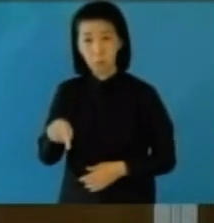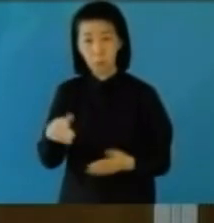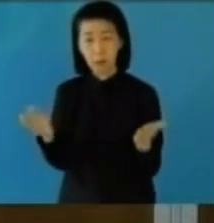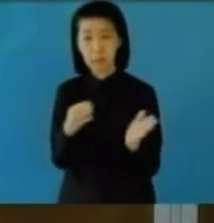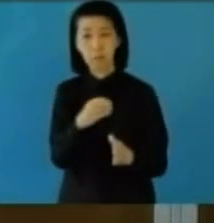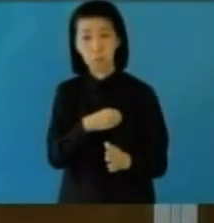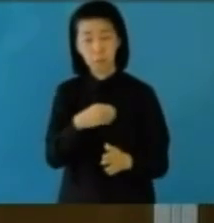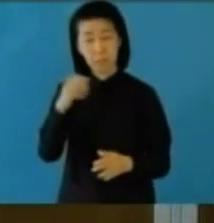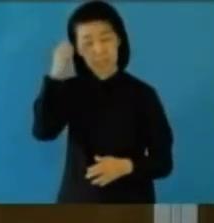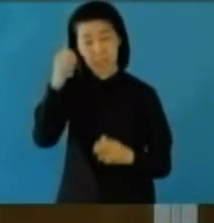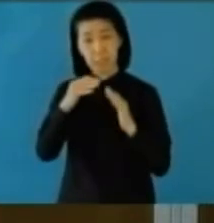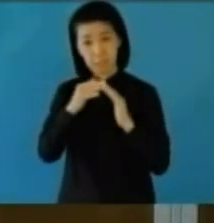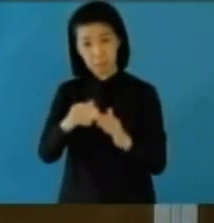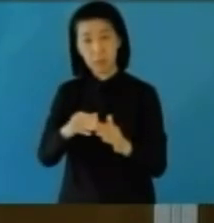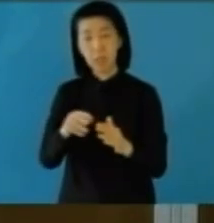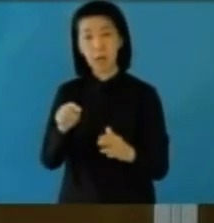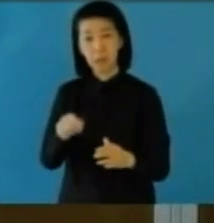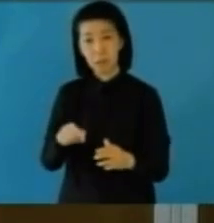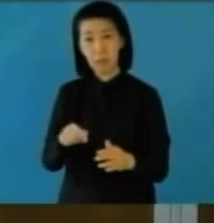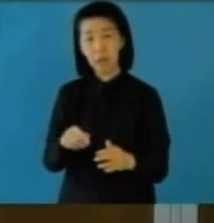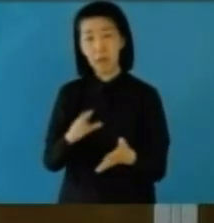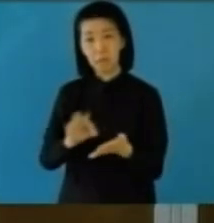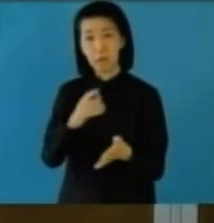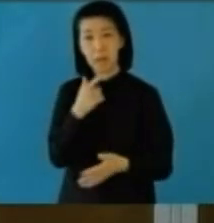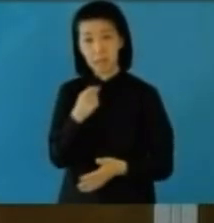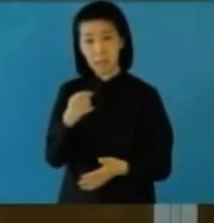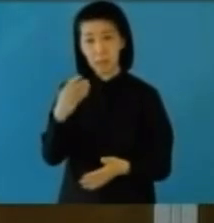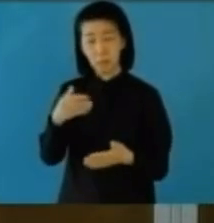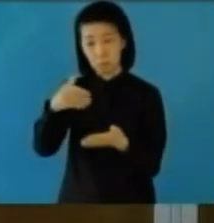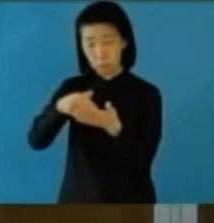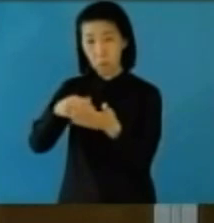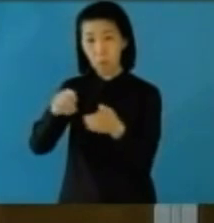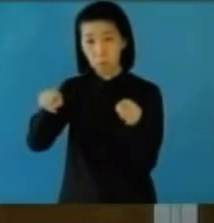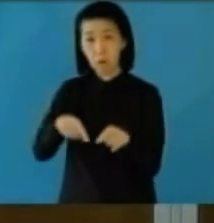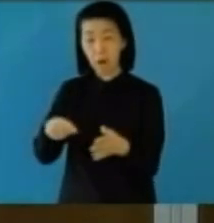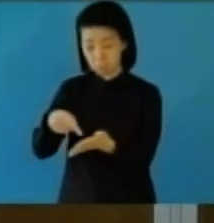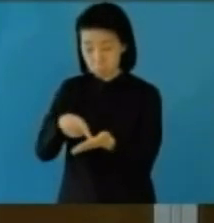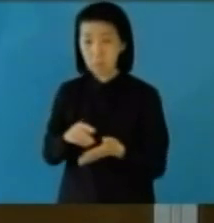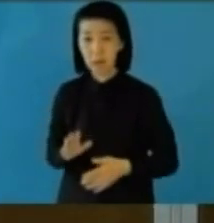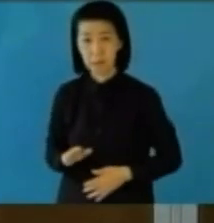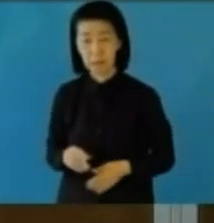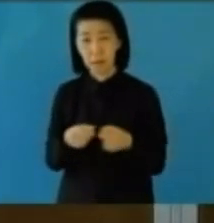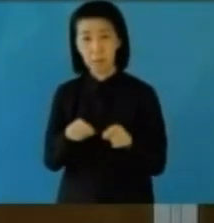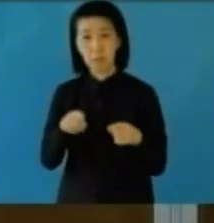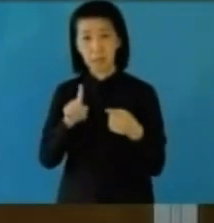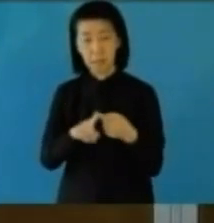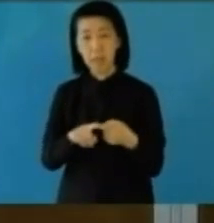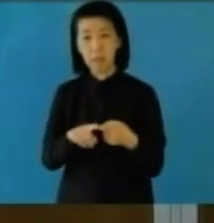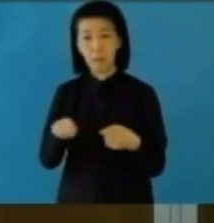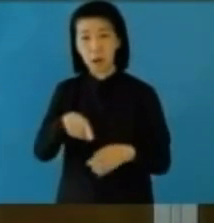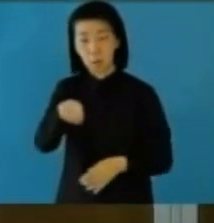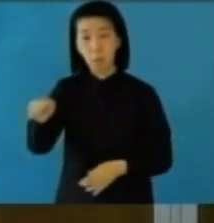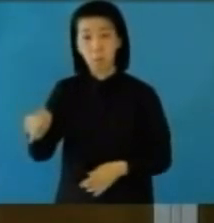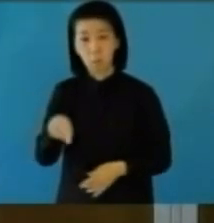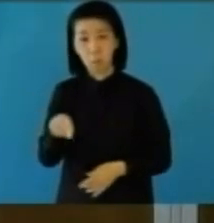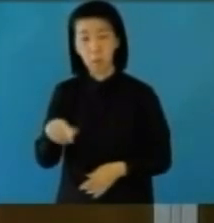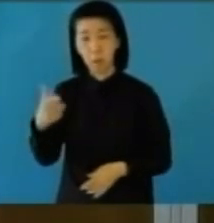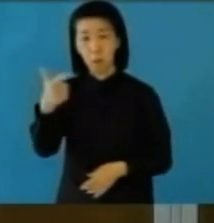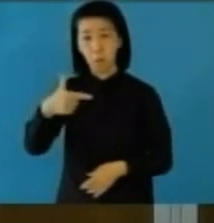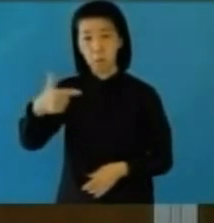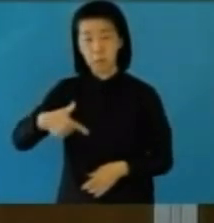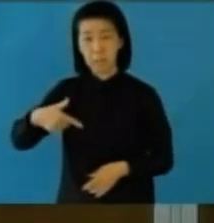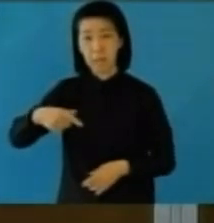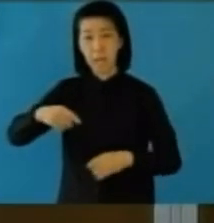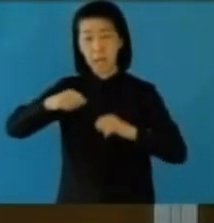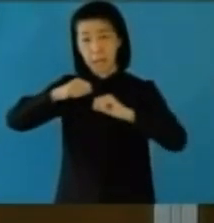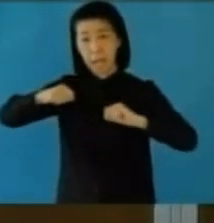設置のために活用したいとの要望書の提出がございました。具体的には、31に外区の一部の約6000平方メートル